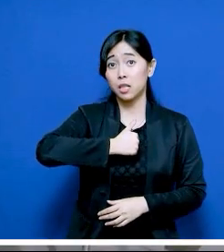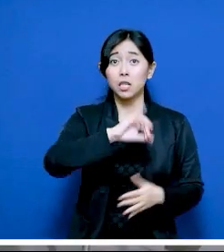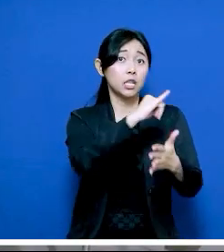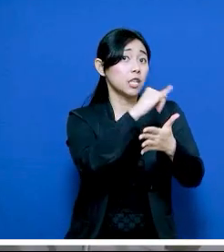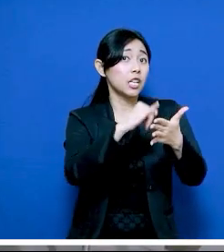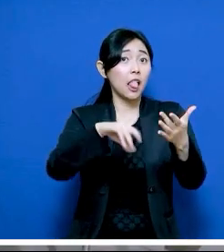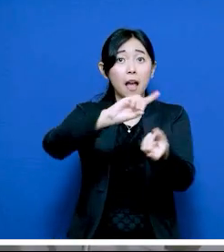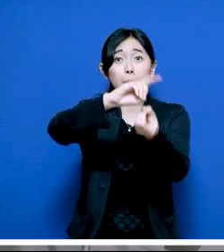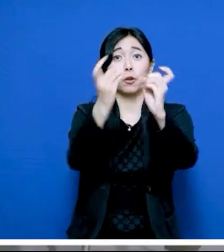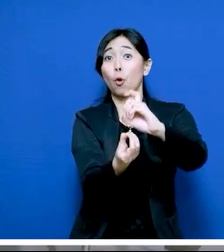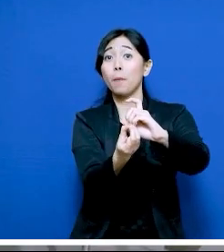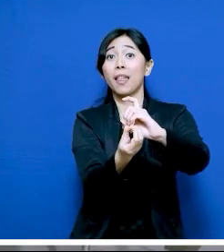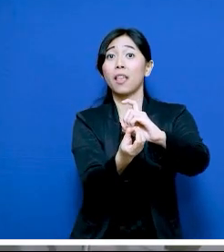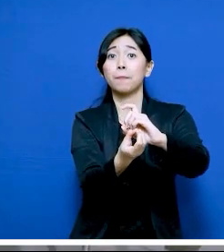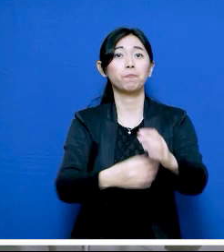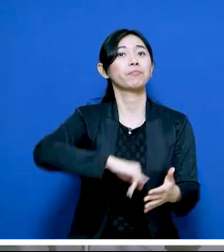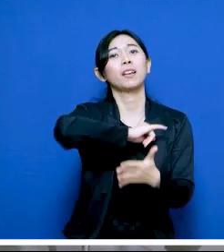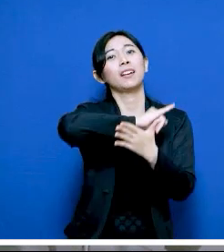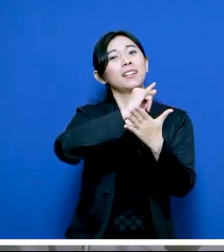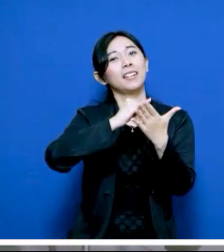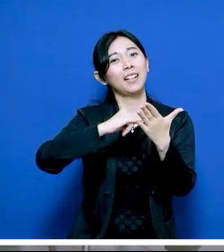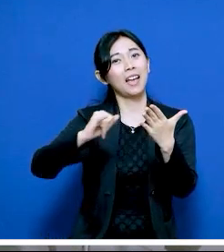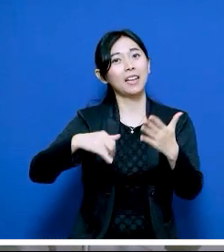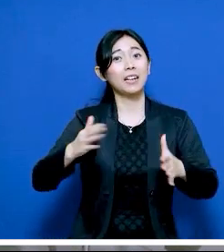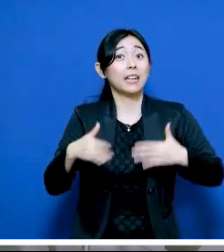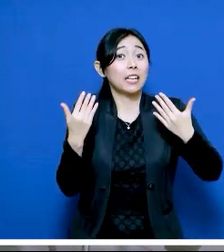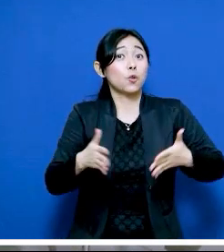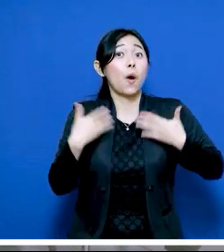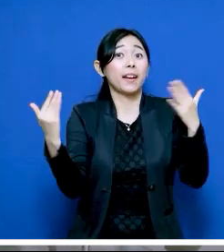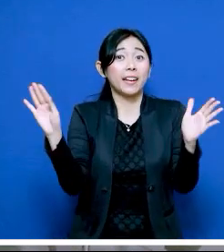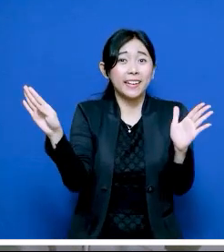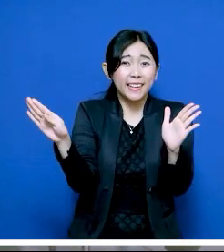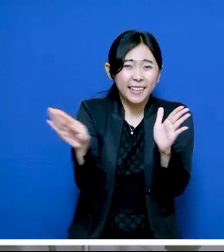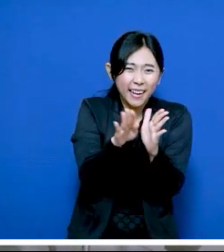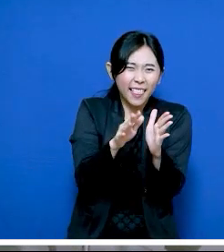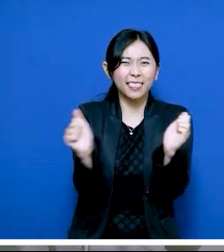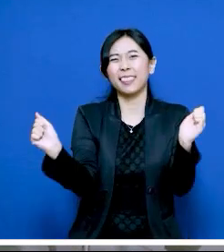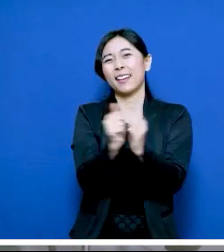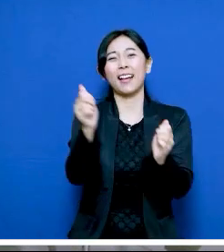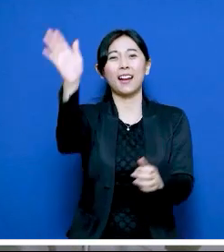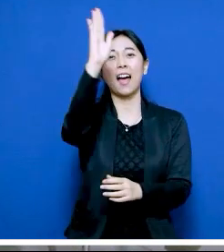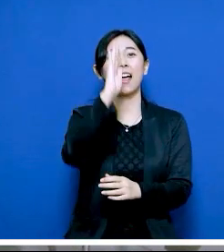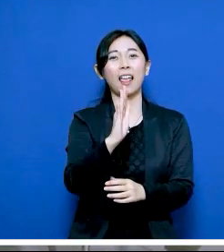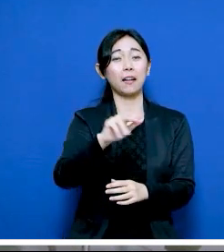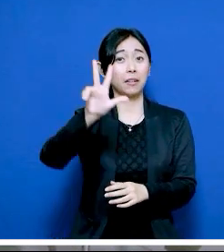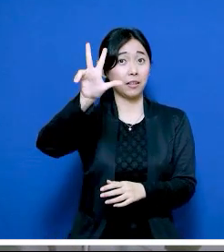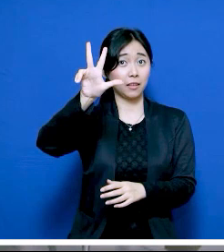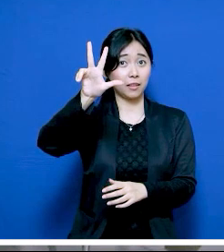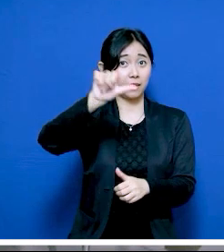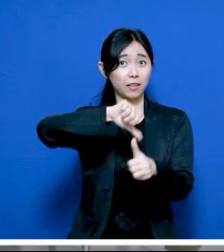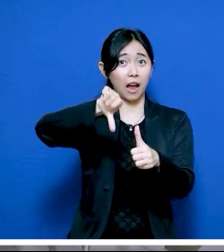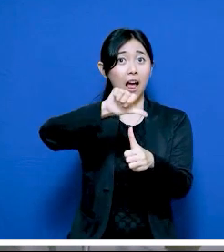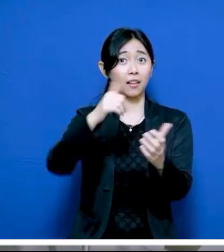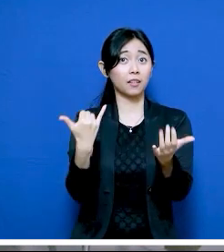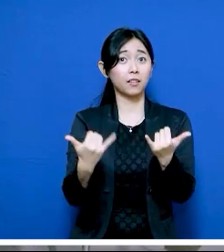nilai pertobatan, dan nilai untuk dekat dengan Allah. Ketiga nilai